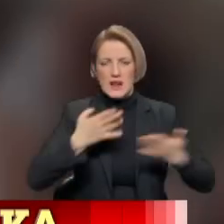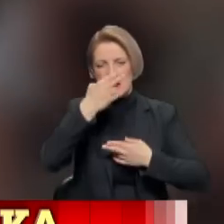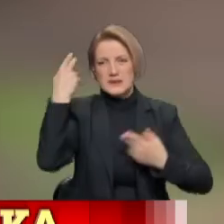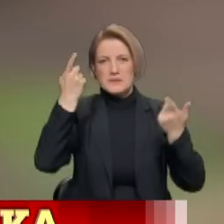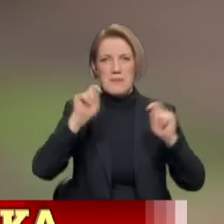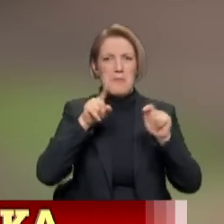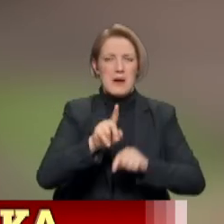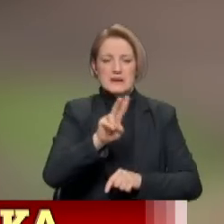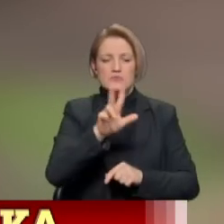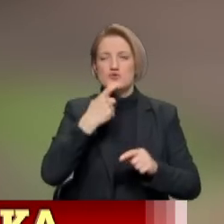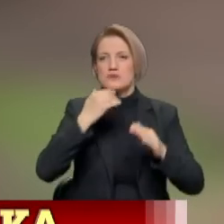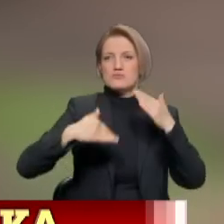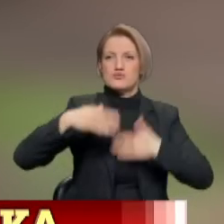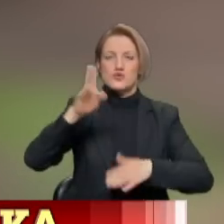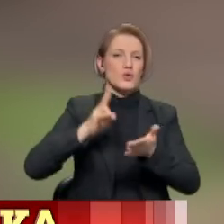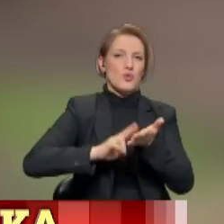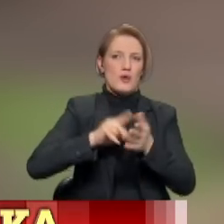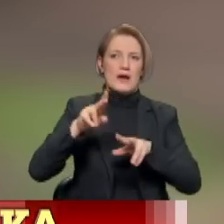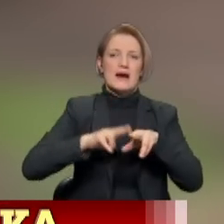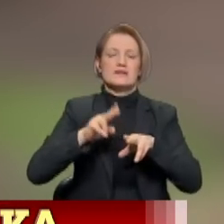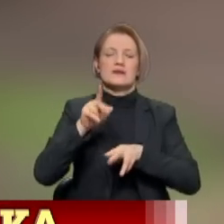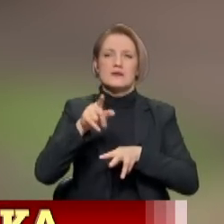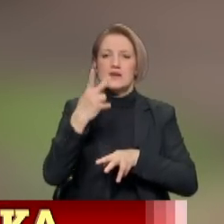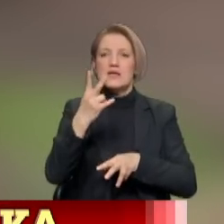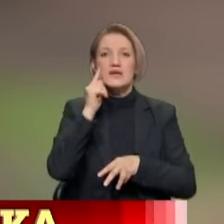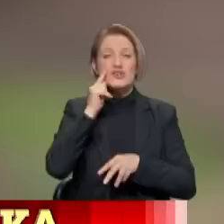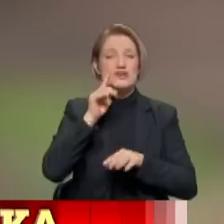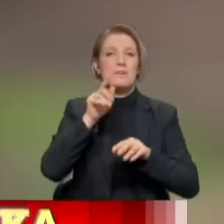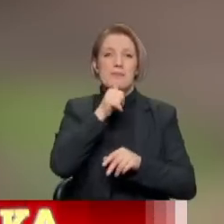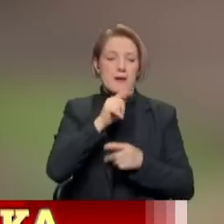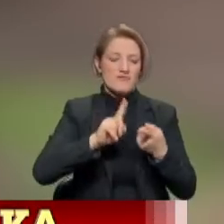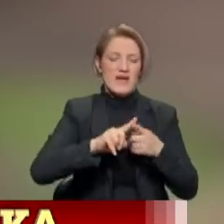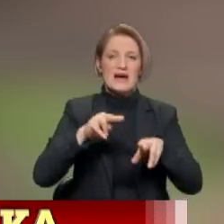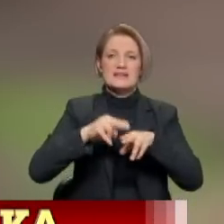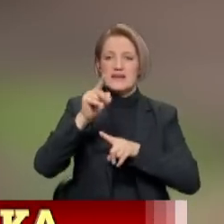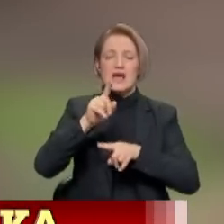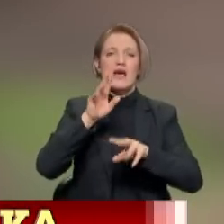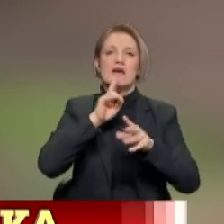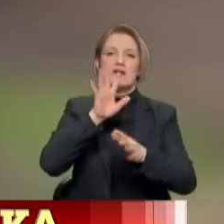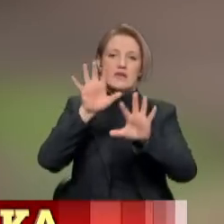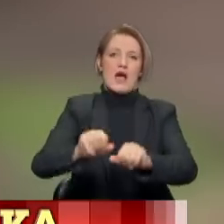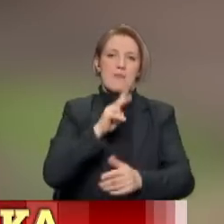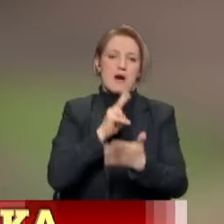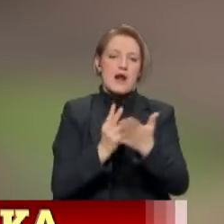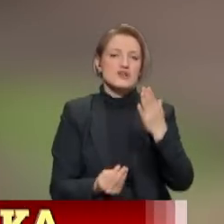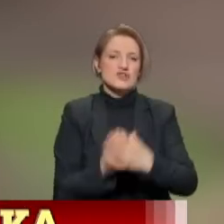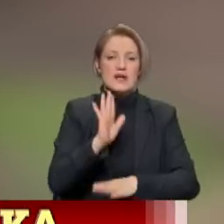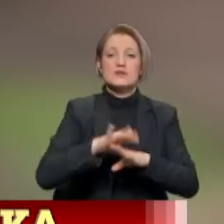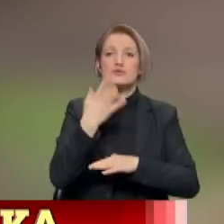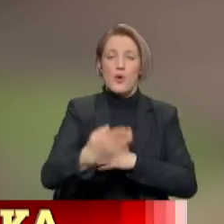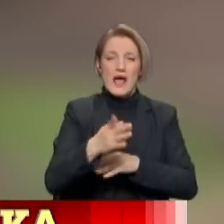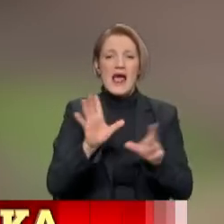eden 23 yaş büyük tarikat üyesi Kadir İ. 3 sanıktan ikisine babaya ve Kadir İ'ye yakalama kararı çıkarıldıktan kısa süre